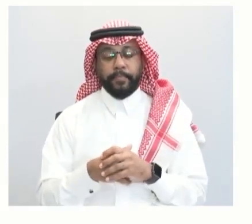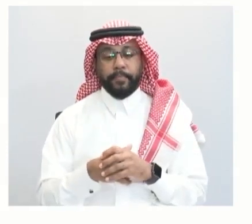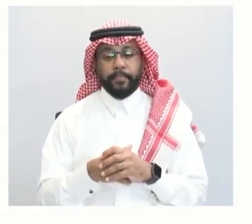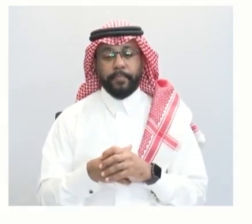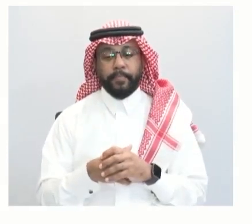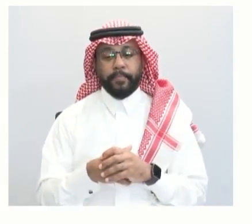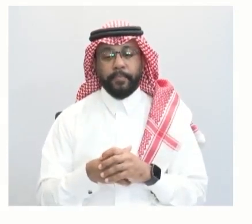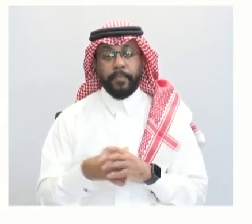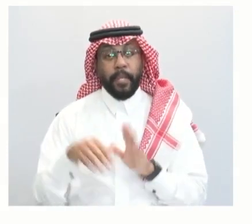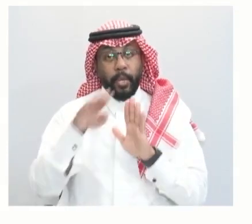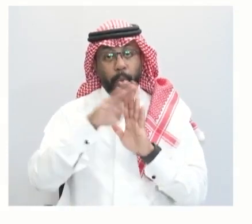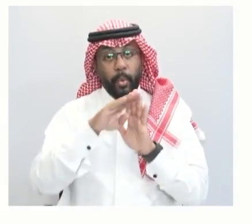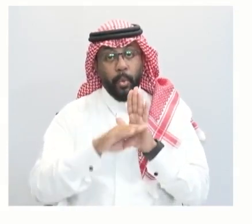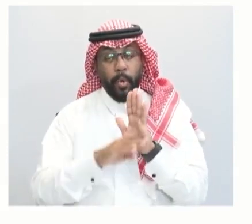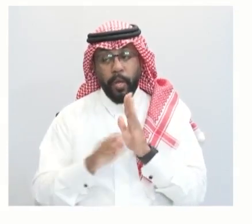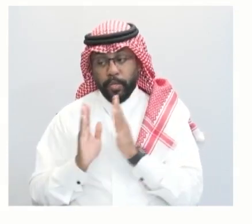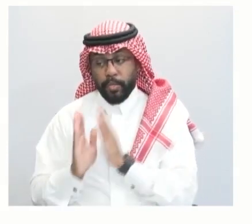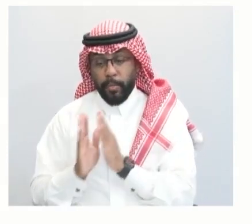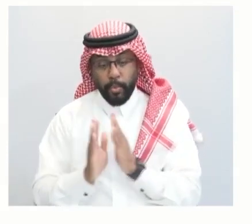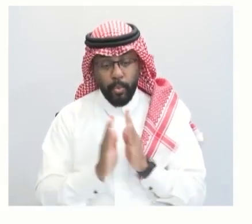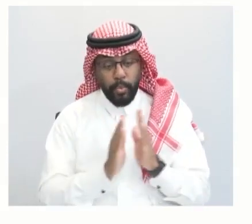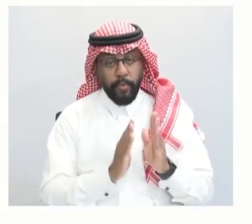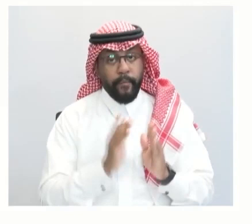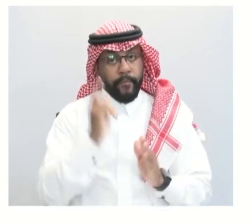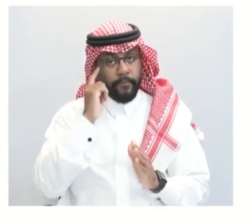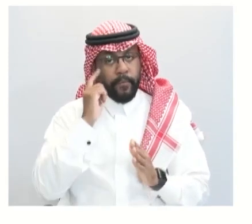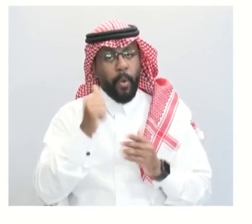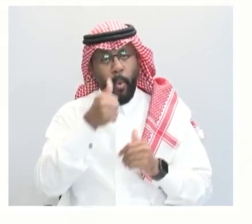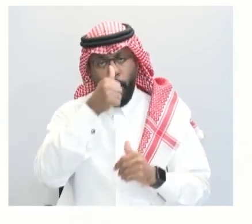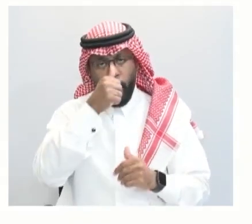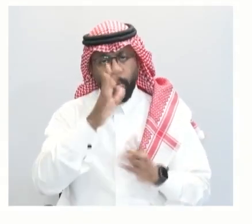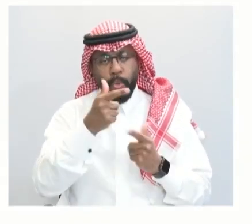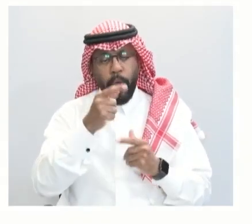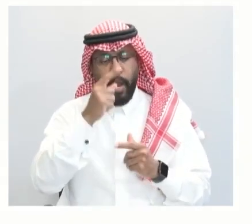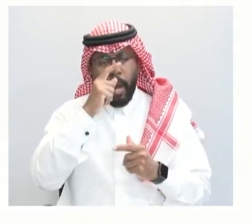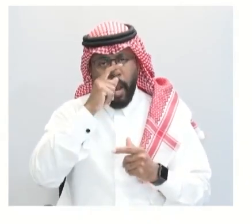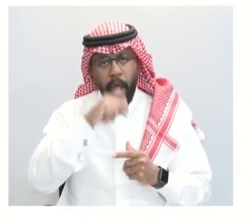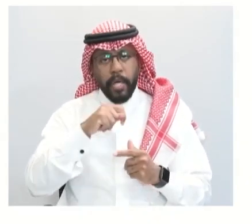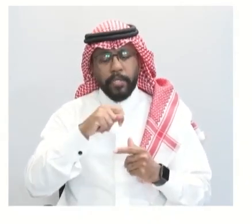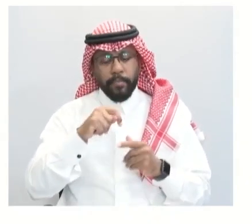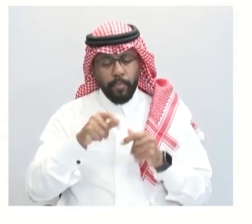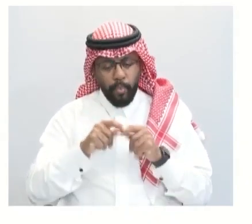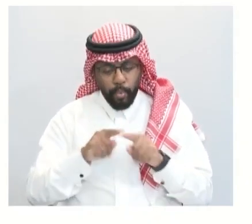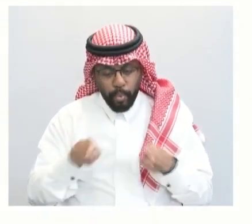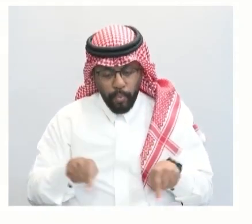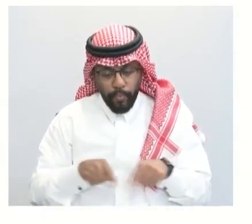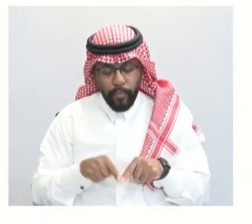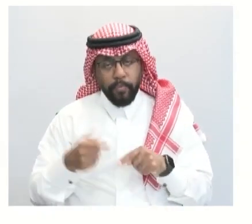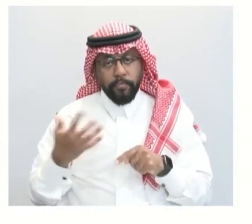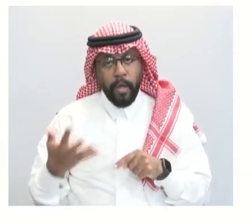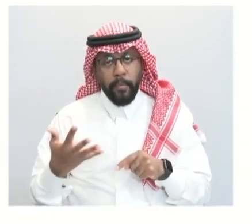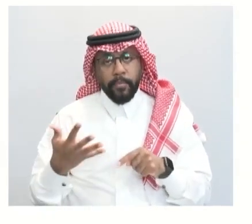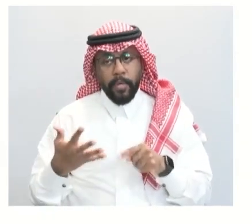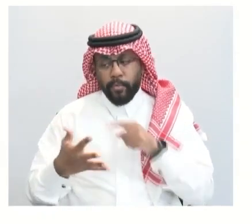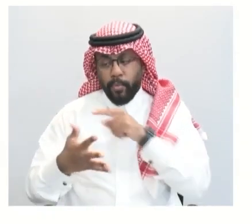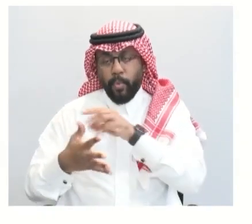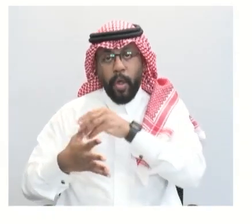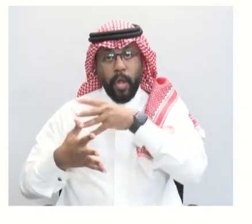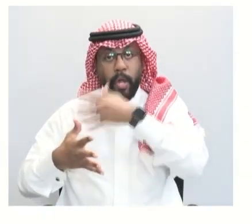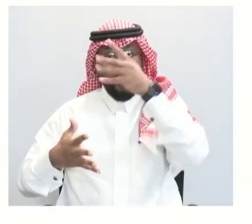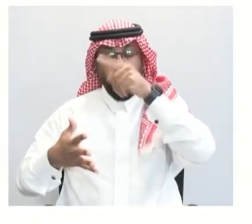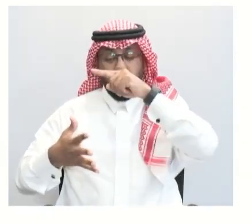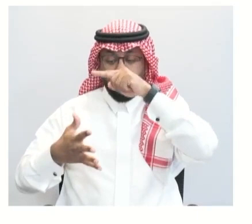هذا الترتيب من الافضل ان نقوم بعد النقود من الاكبر الى الاصغر حتى نحصل على